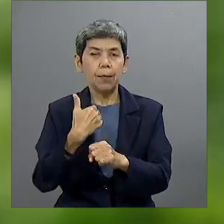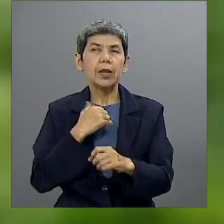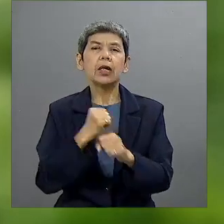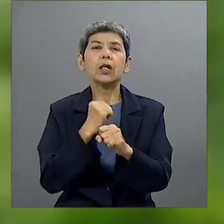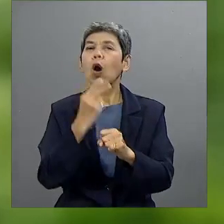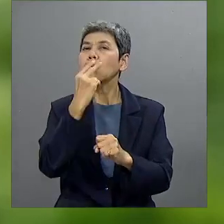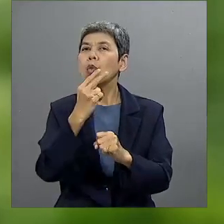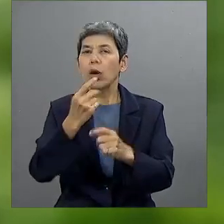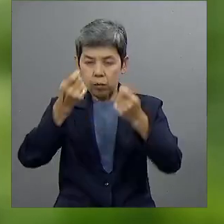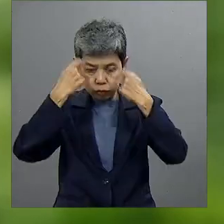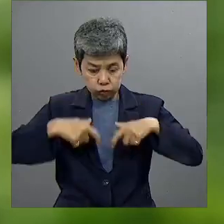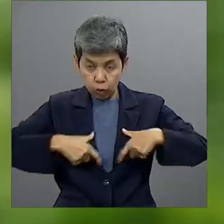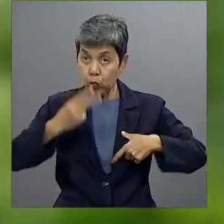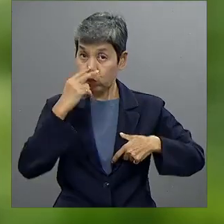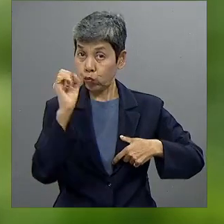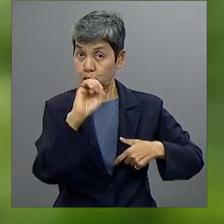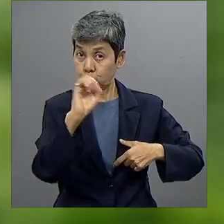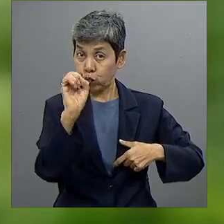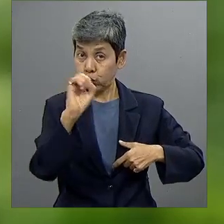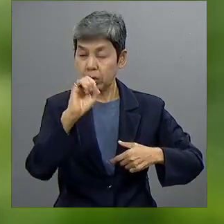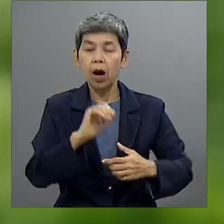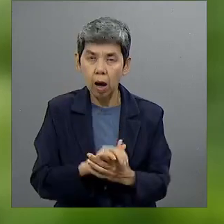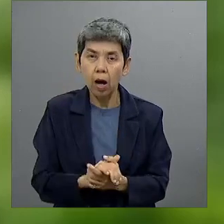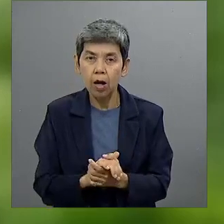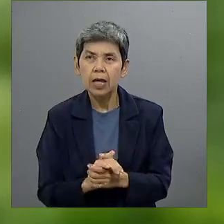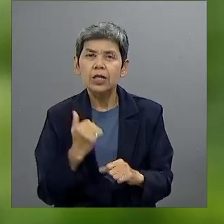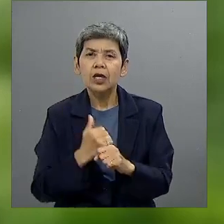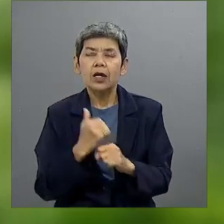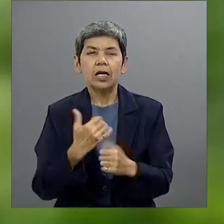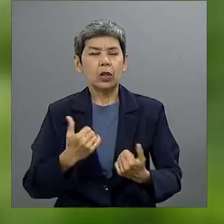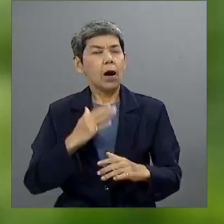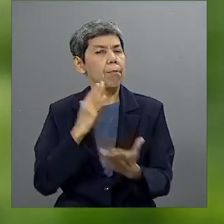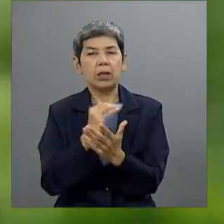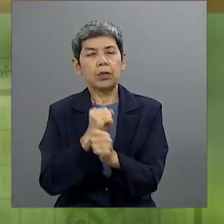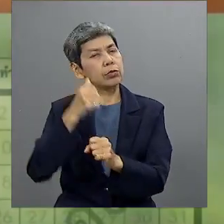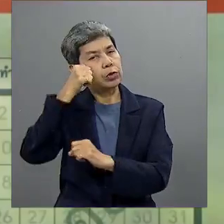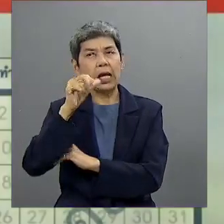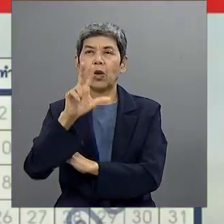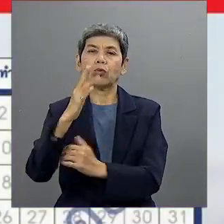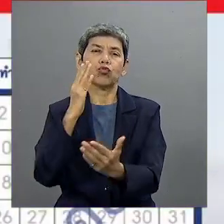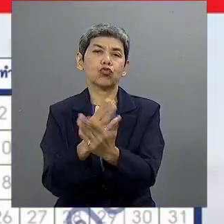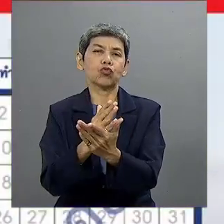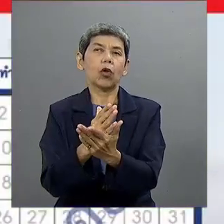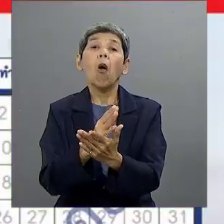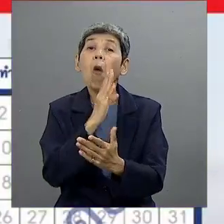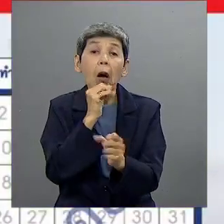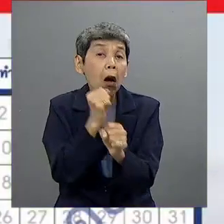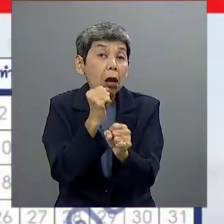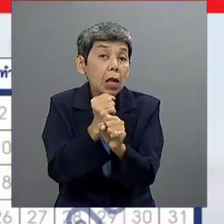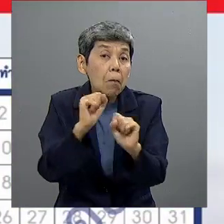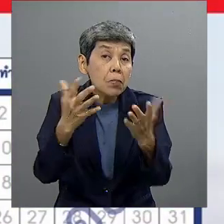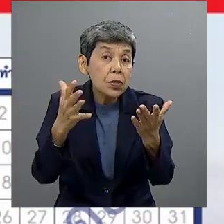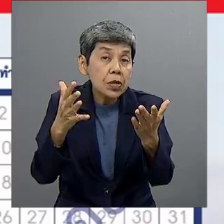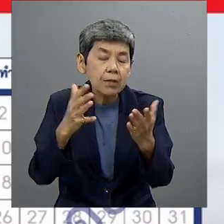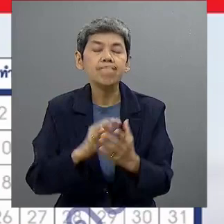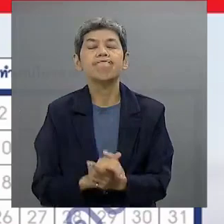เห็นต้องรับโทษให้ปิดร้านหรือพักการทำงานจำนวน3วันทันทีหากไม่ทำตามกฎที่กำหนดไว้ทาง